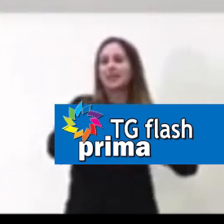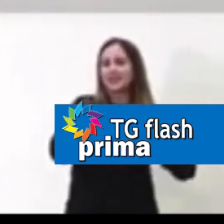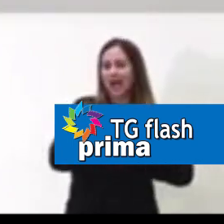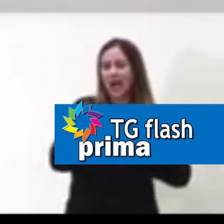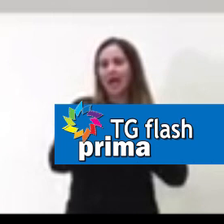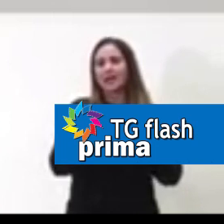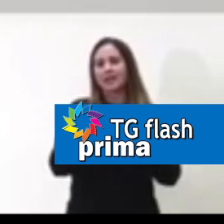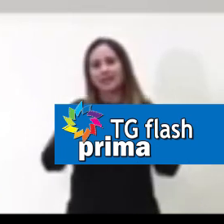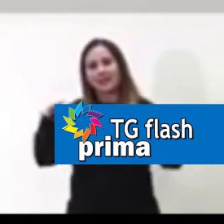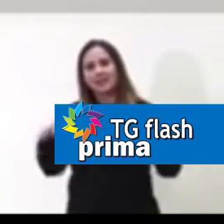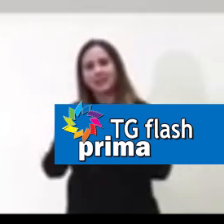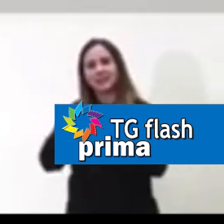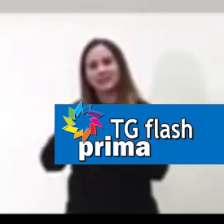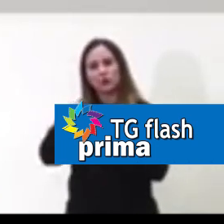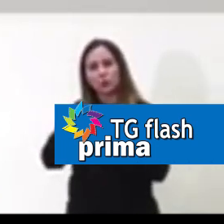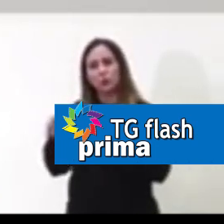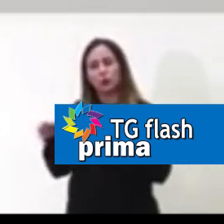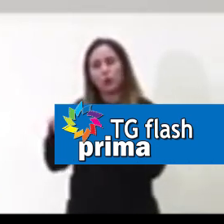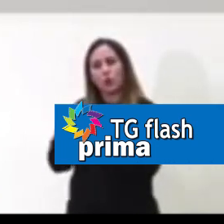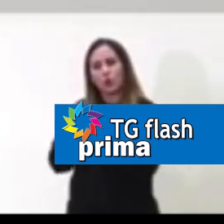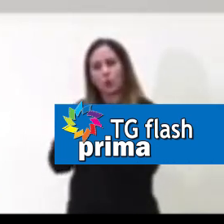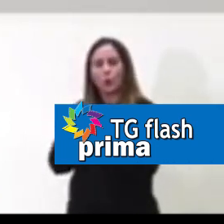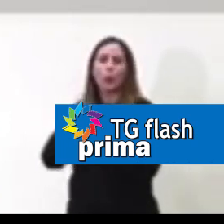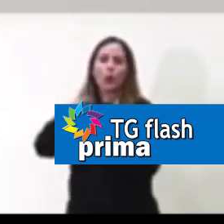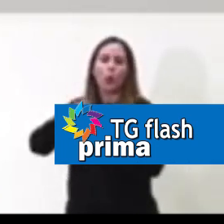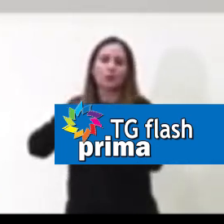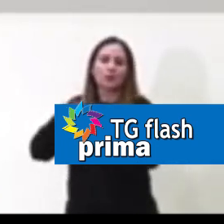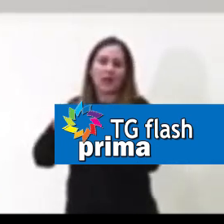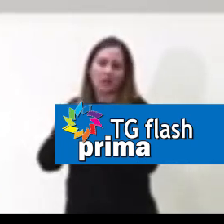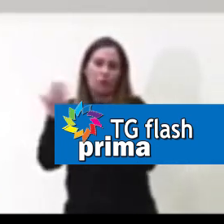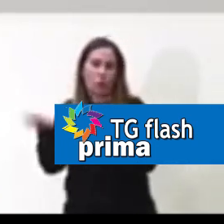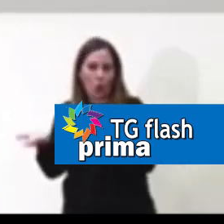questo inizio di vaccinazione anche al di fuori dell'ospedale, quindi nelle